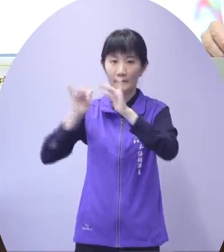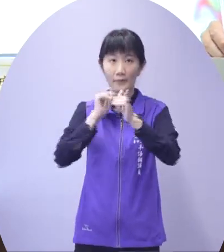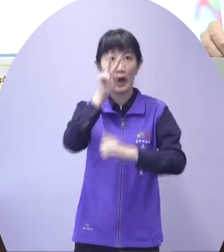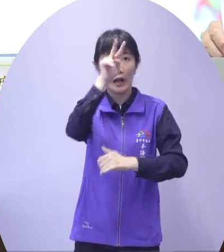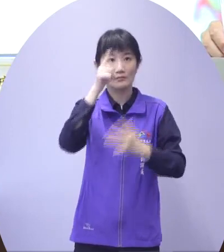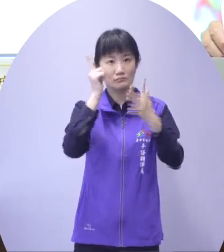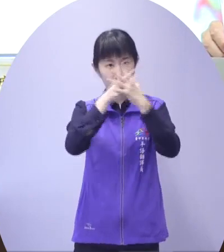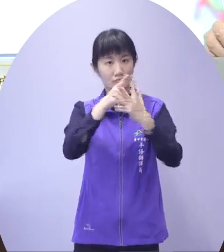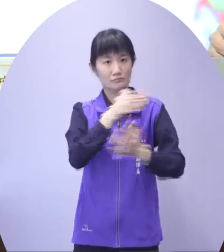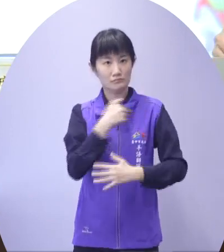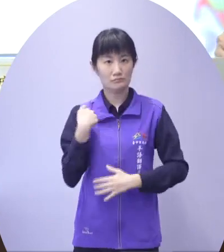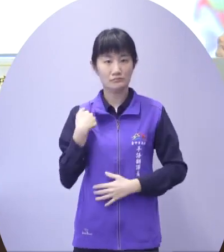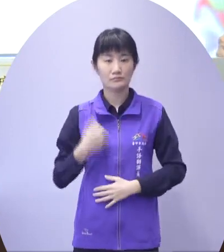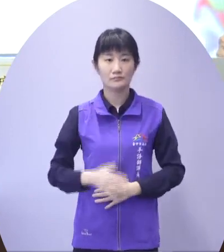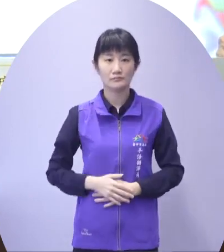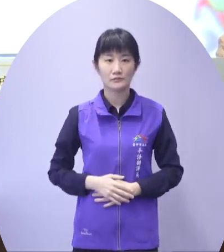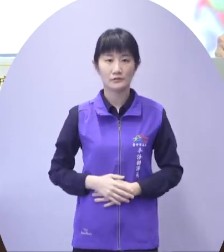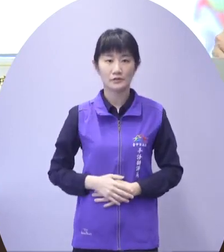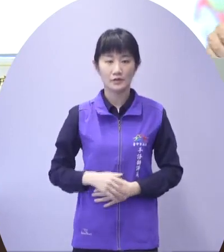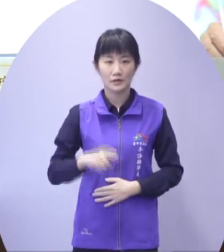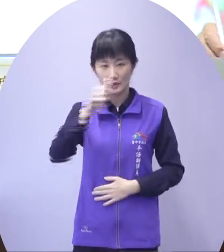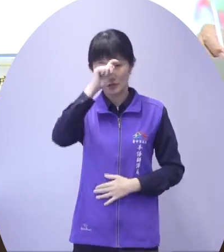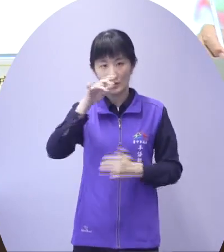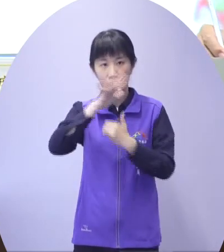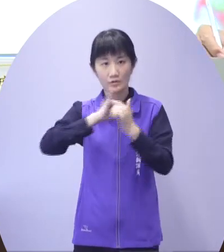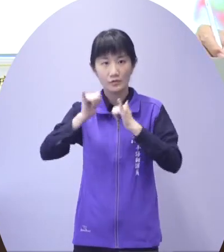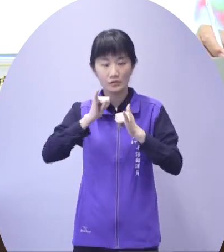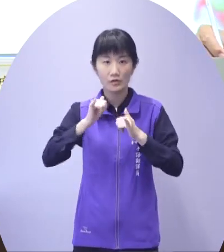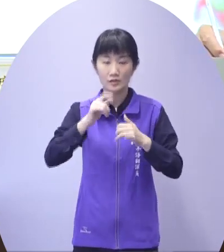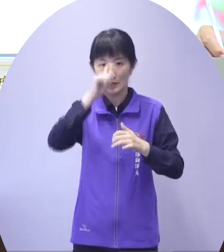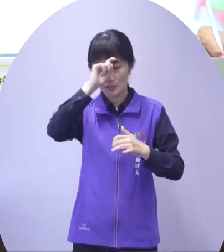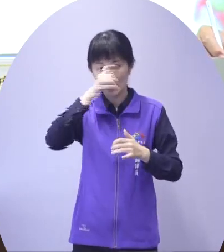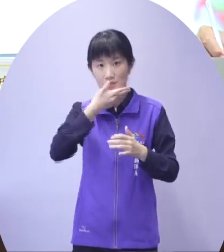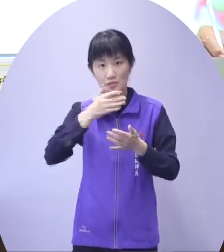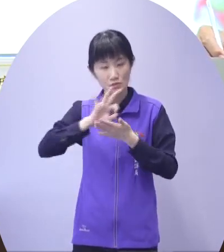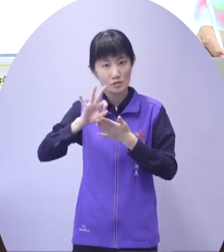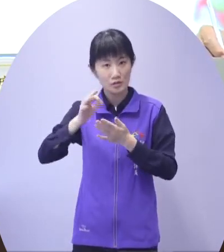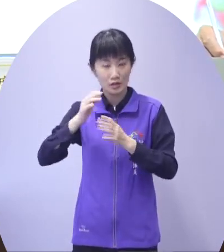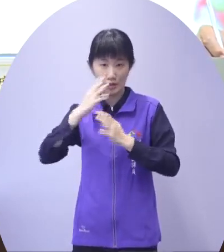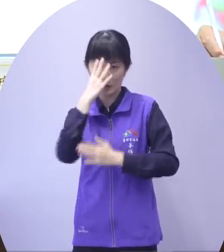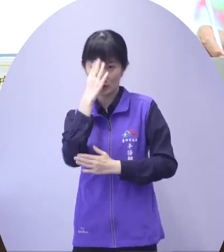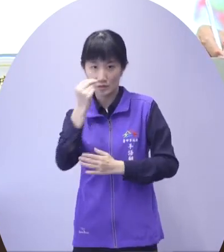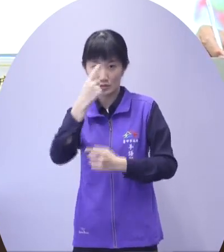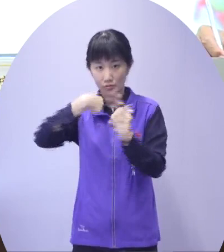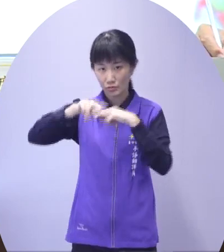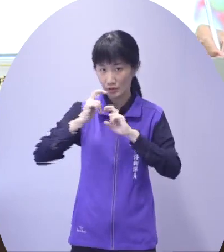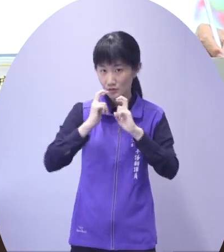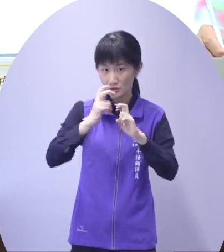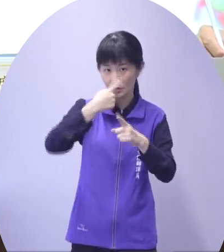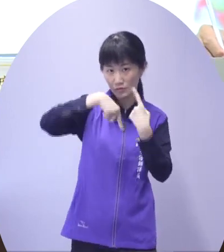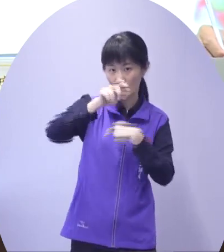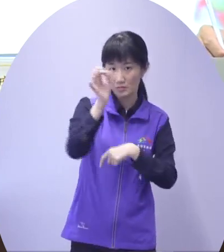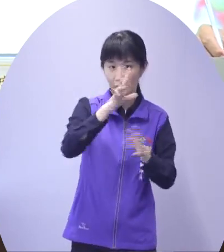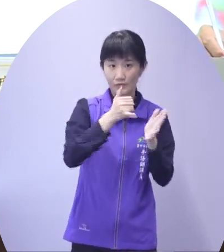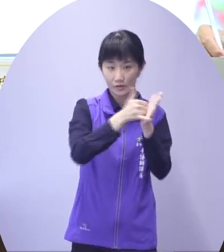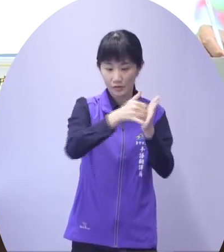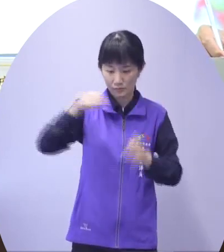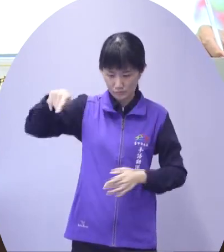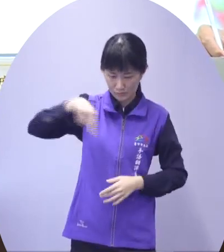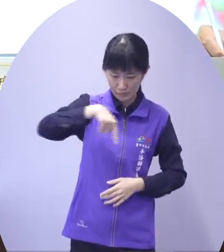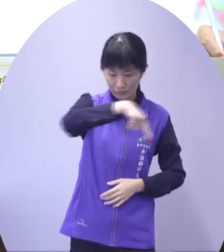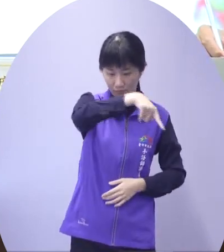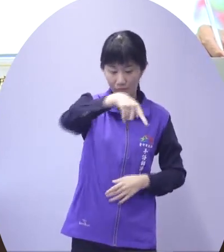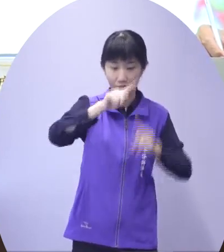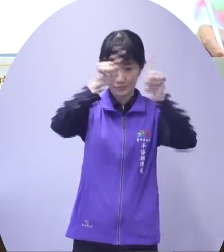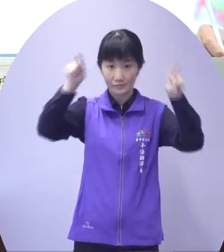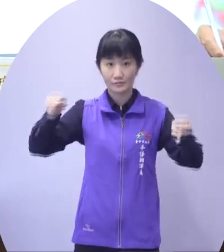就是让全国的民众可以知道他怎么样利用这个捷运可以转乘，好不好？那这方面你们有更